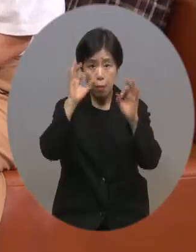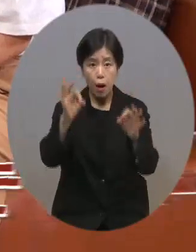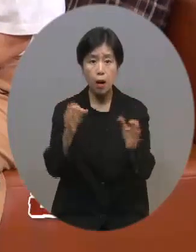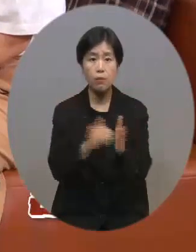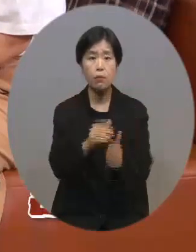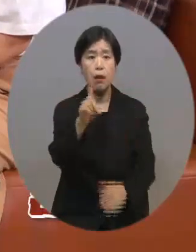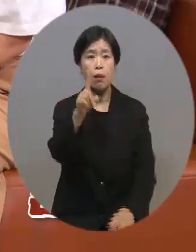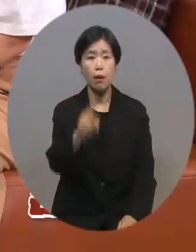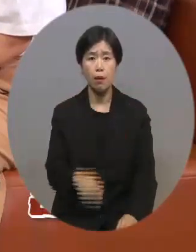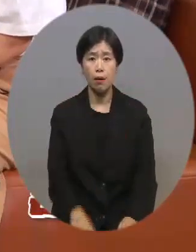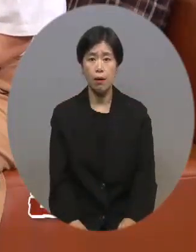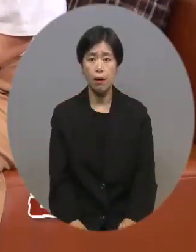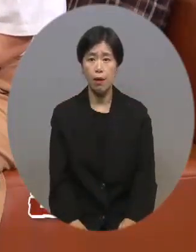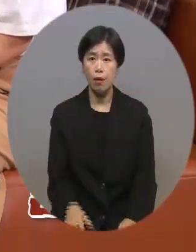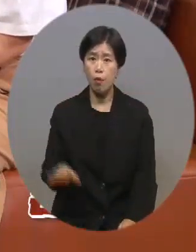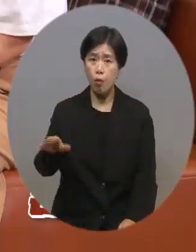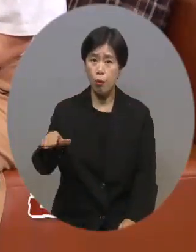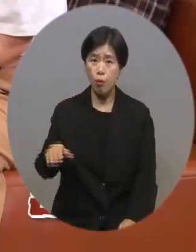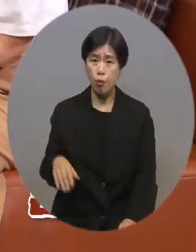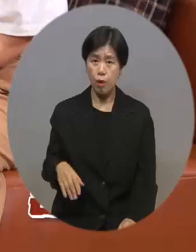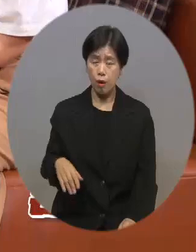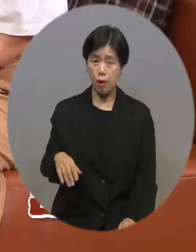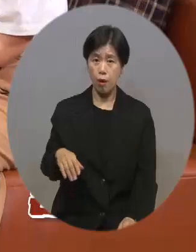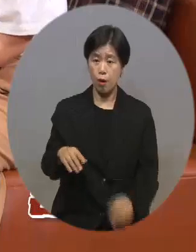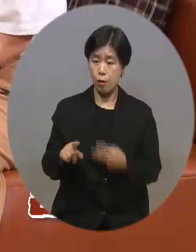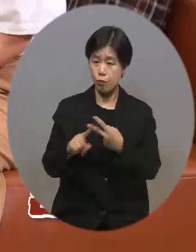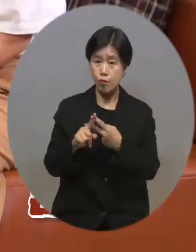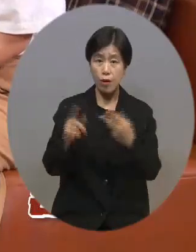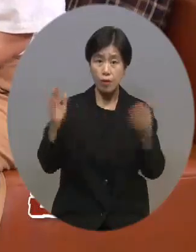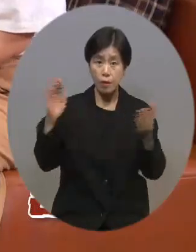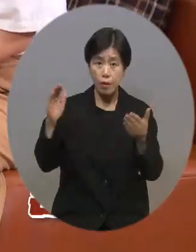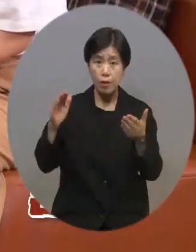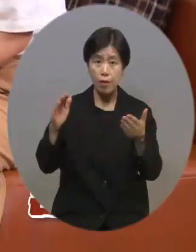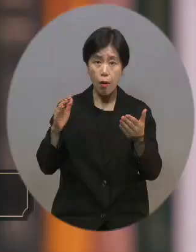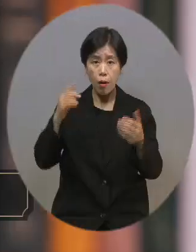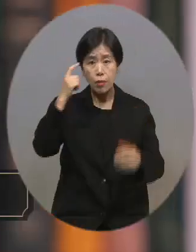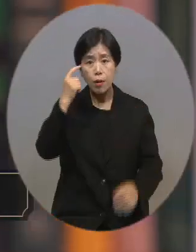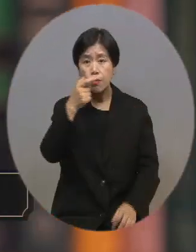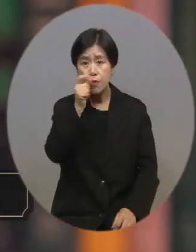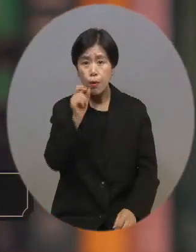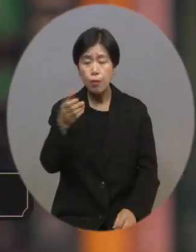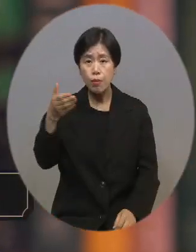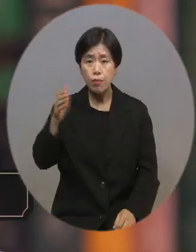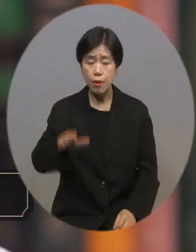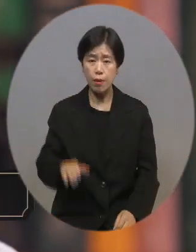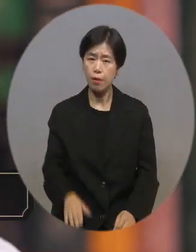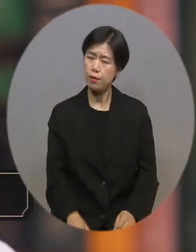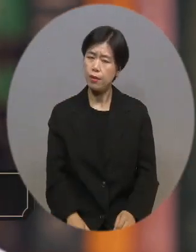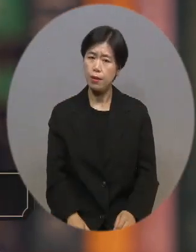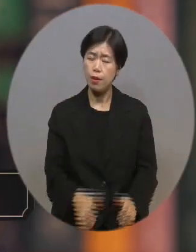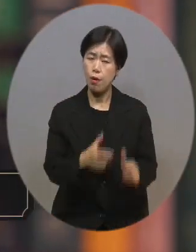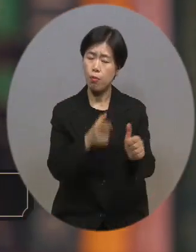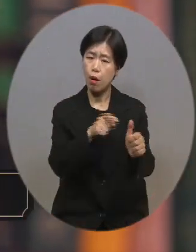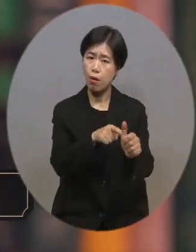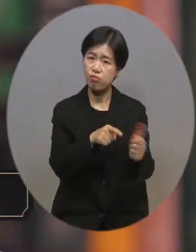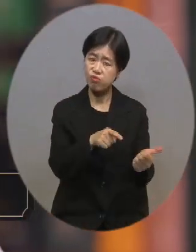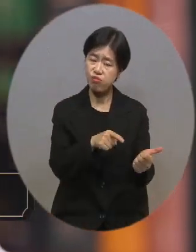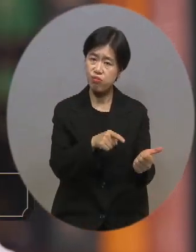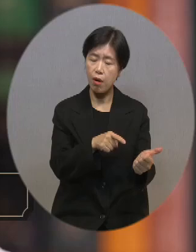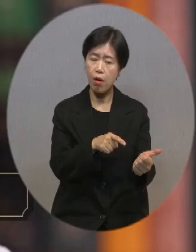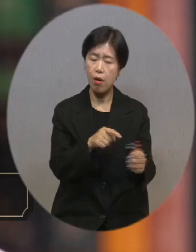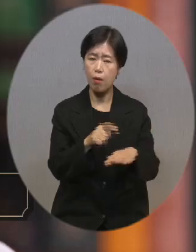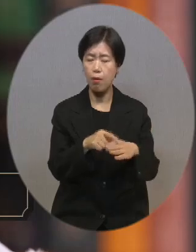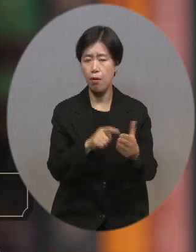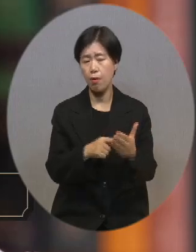우리가 알잖아요. 애들 키워보니까 얼마나 어린 애들입니까? 철이 없는데 그런 얘기들 들을 때 너무 가슴이 아팠고 또 한 가지 또